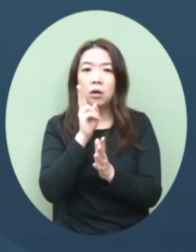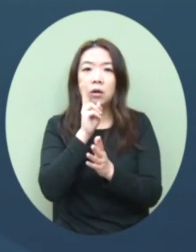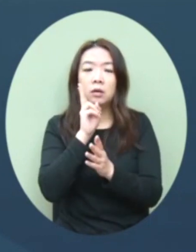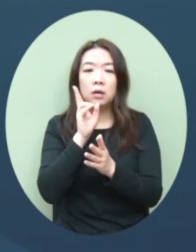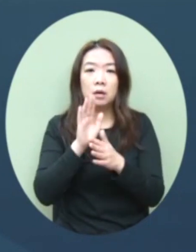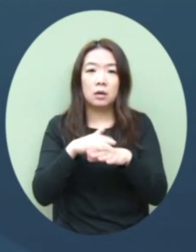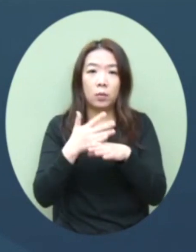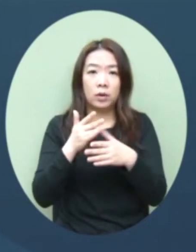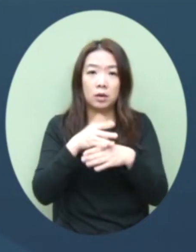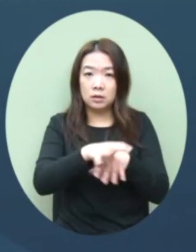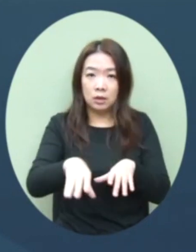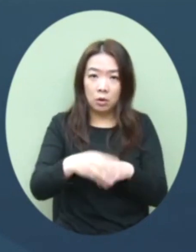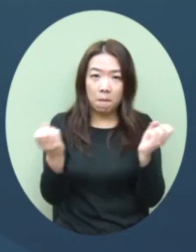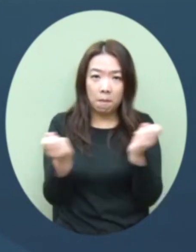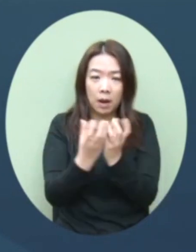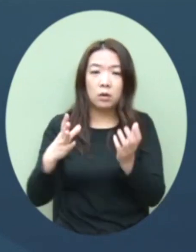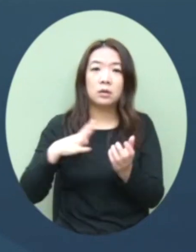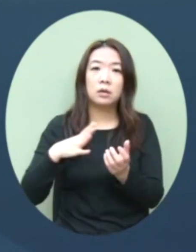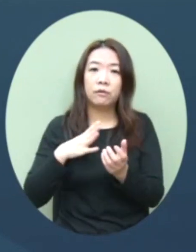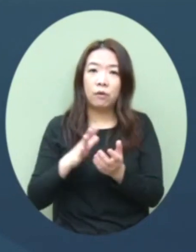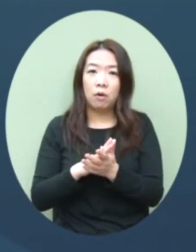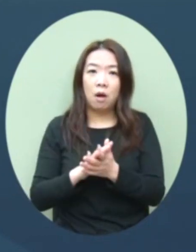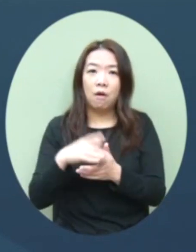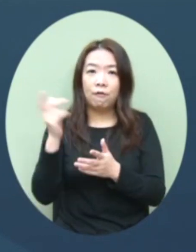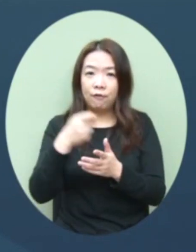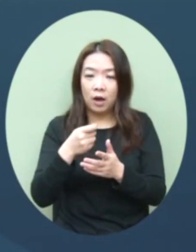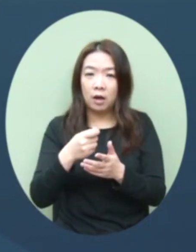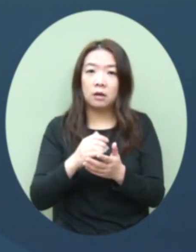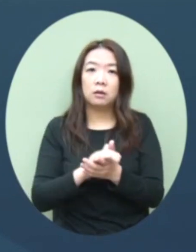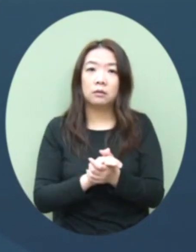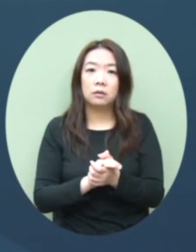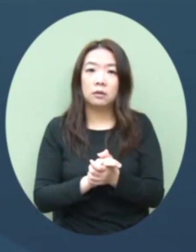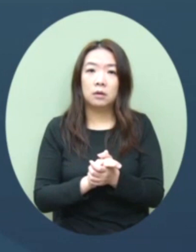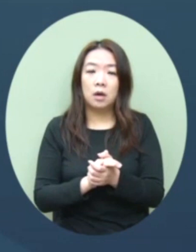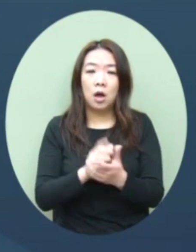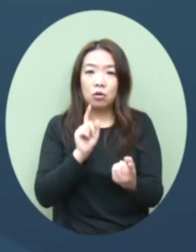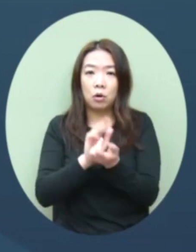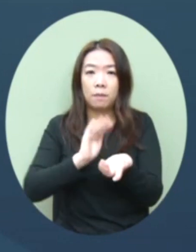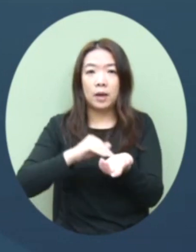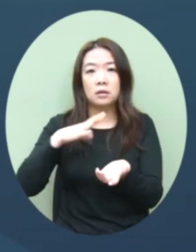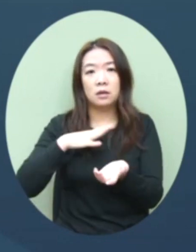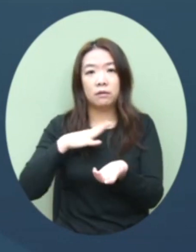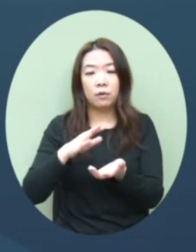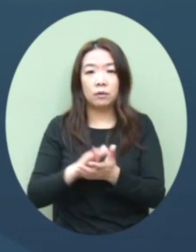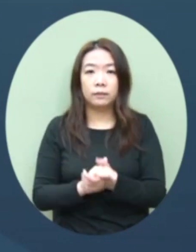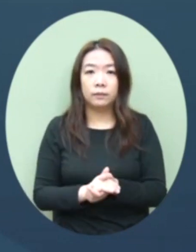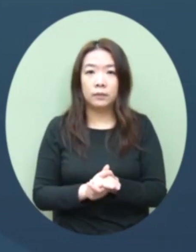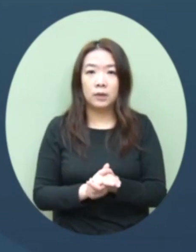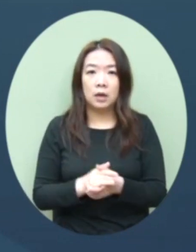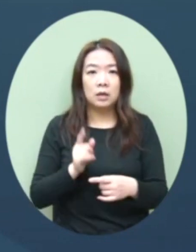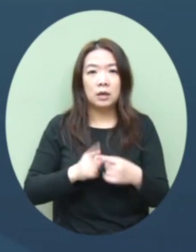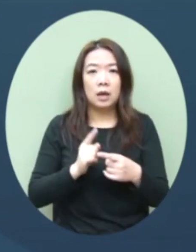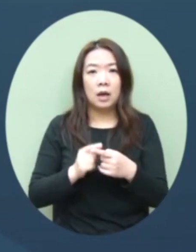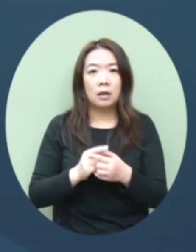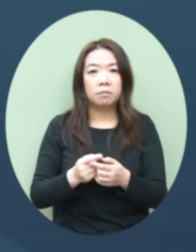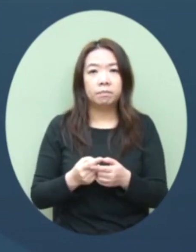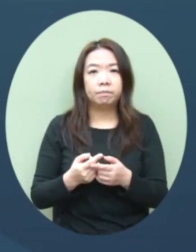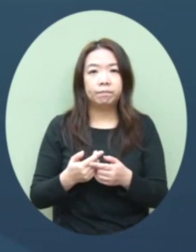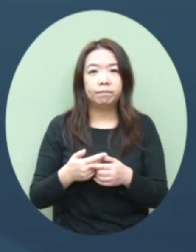发的规模和速度我们在应对疫情的情况是未如理想的